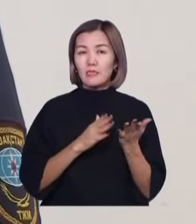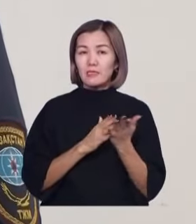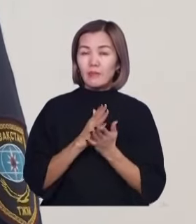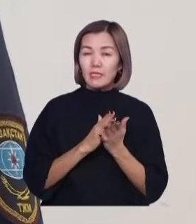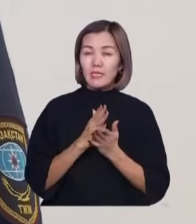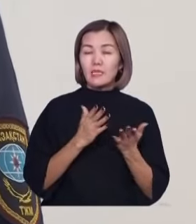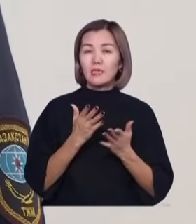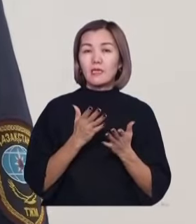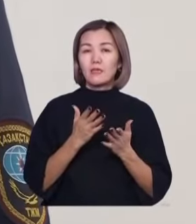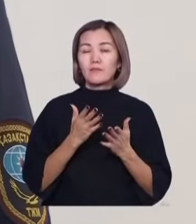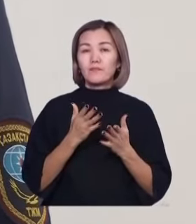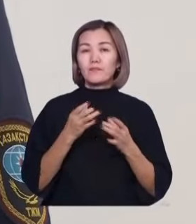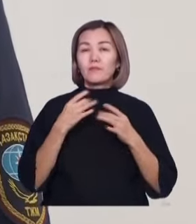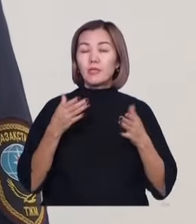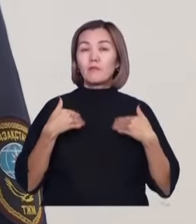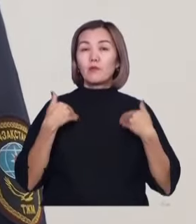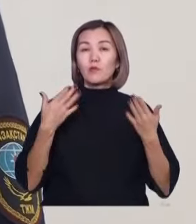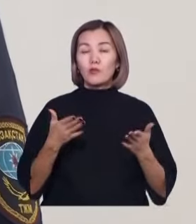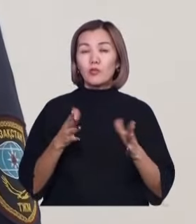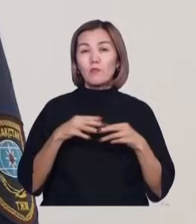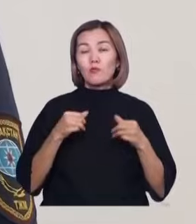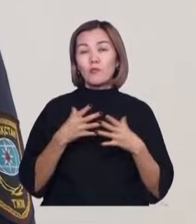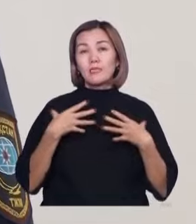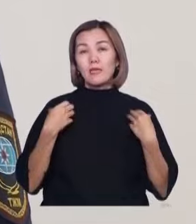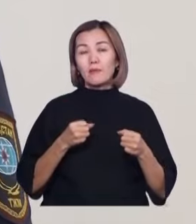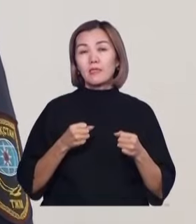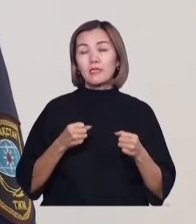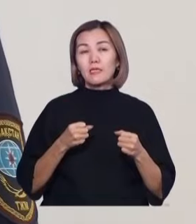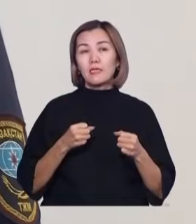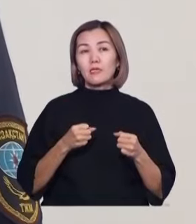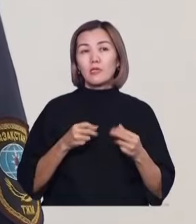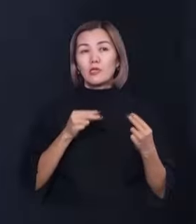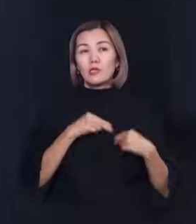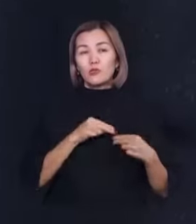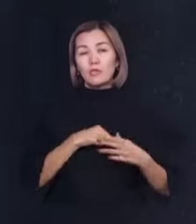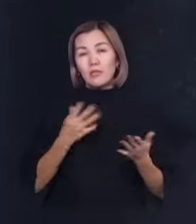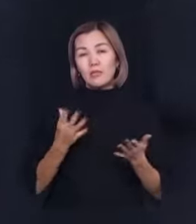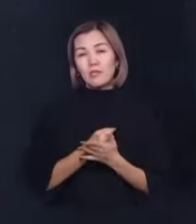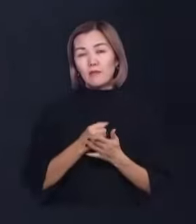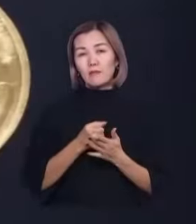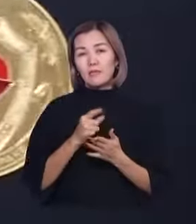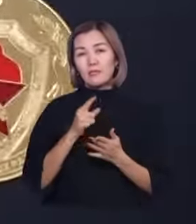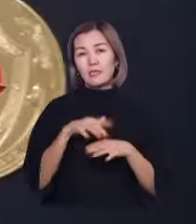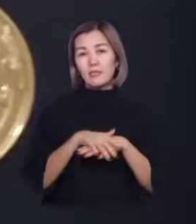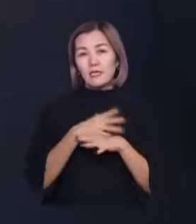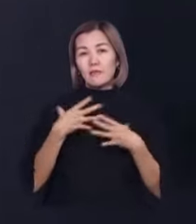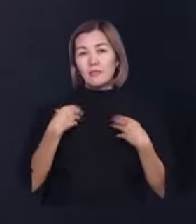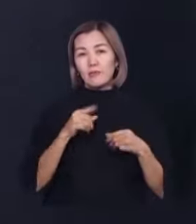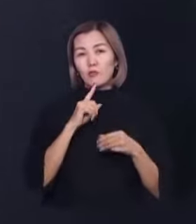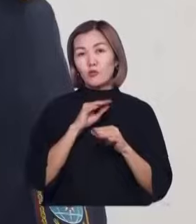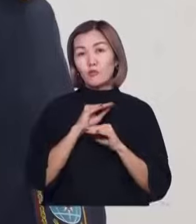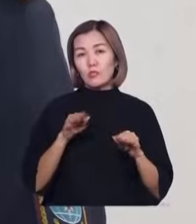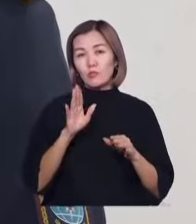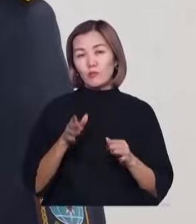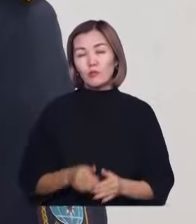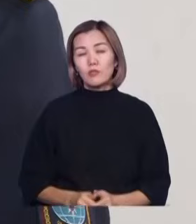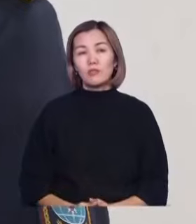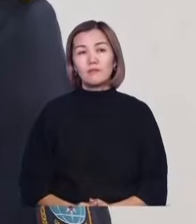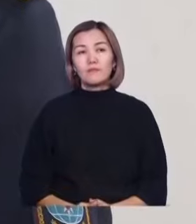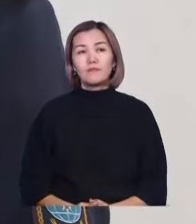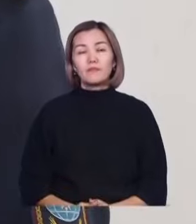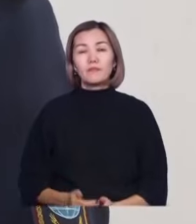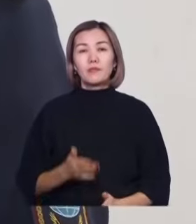келеді. Отбасыларына амандық, дендеріне саулық, жұмыстарына табыс тілейміз. Еліміз аман, жұртымыз тыныш болсын. Мен